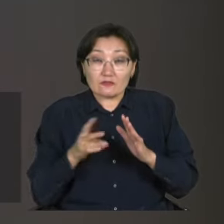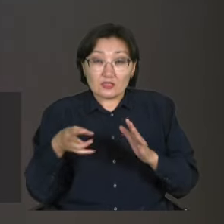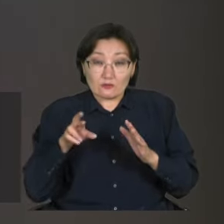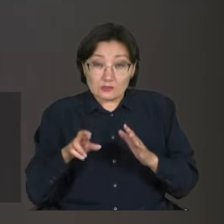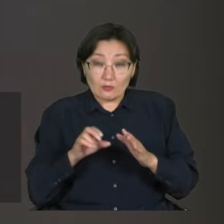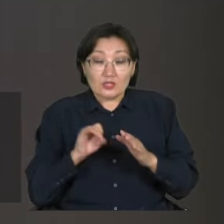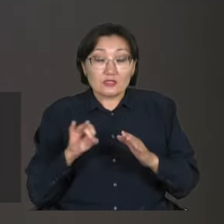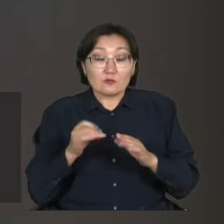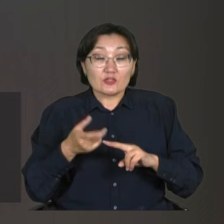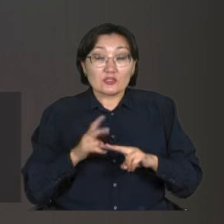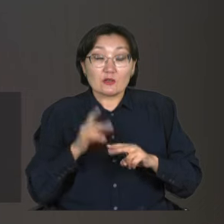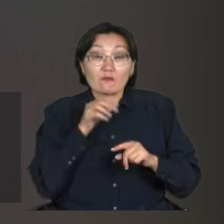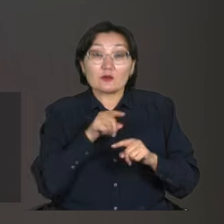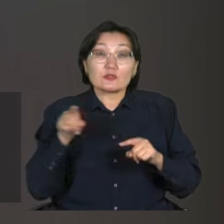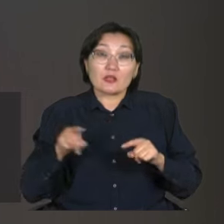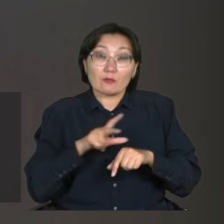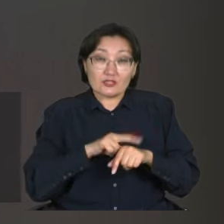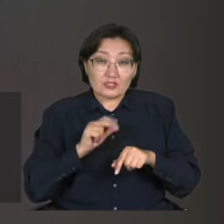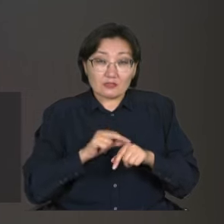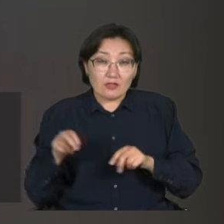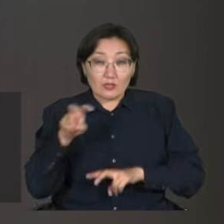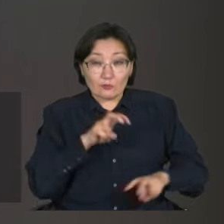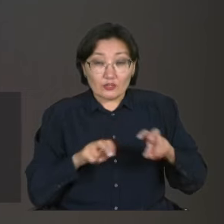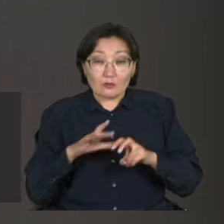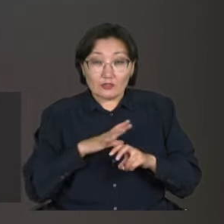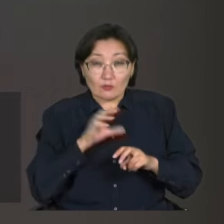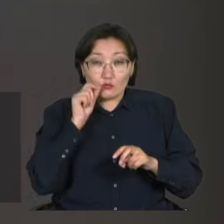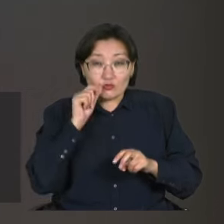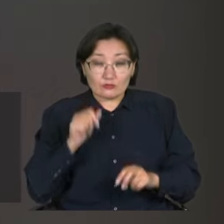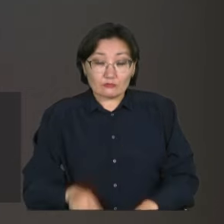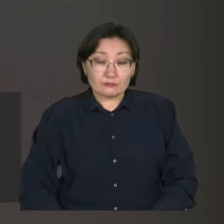июня. И с этого времени полиция разыскивала мужчину.